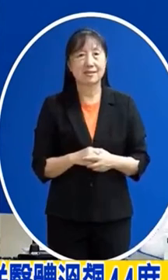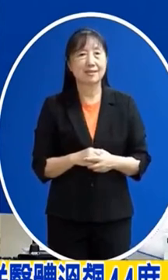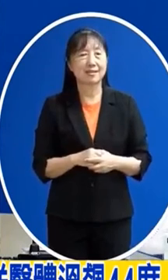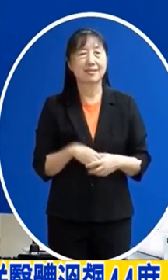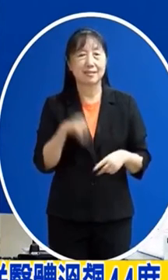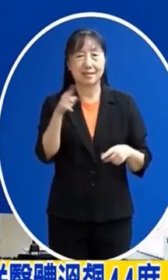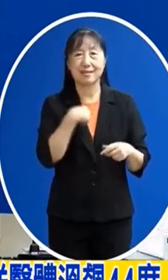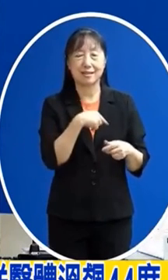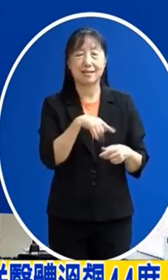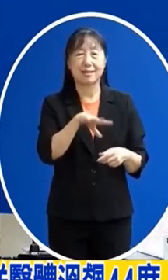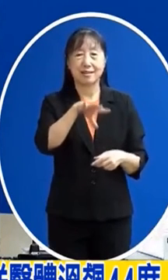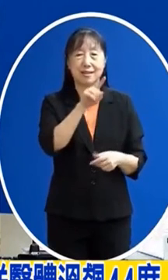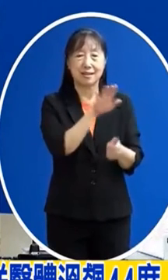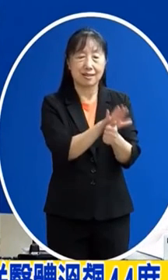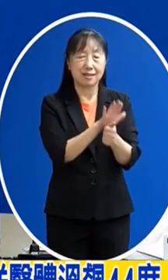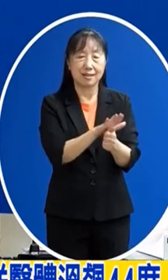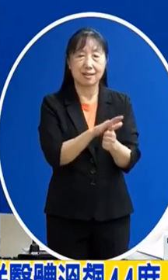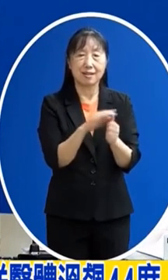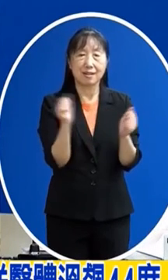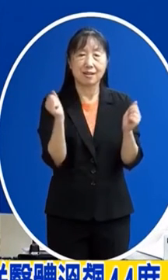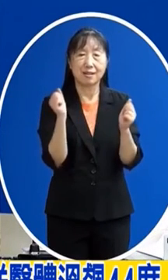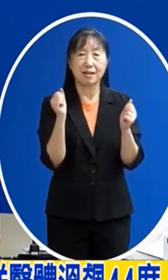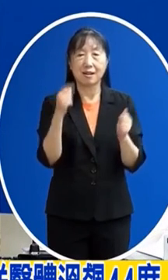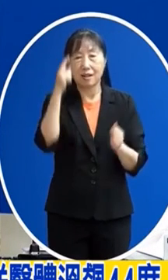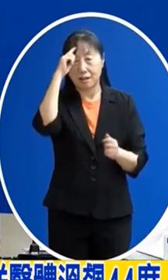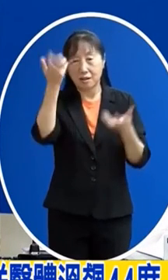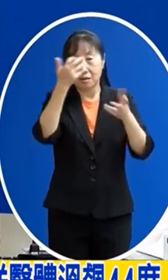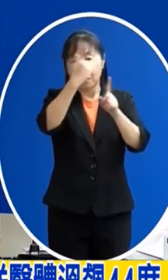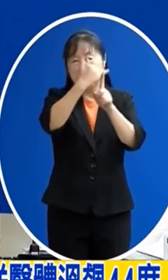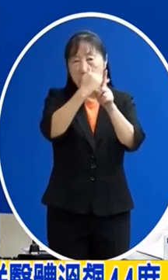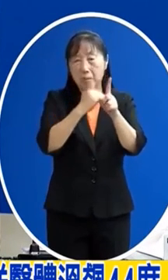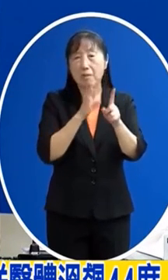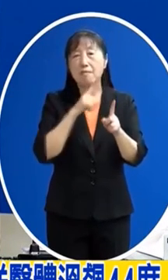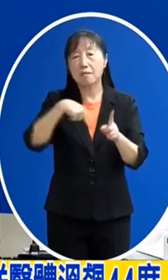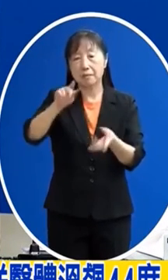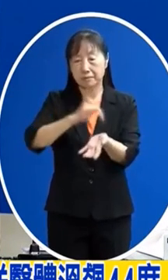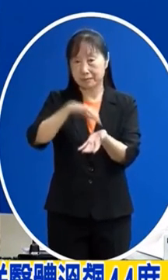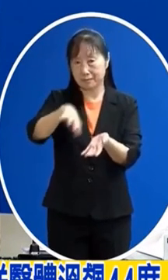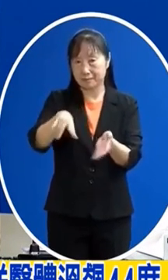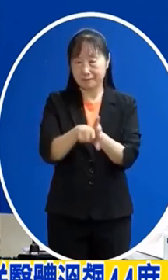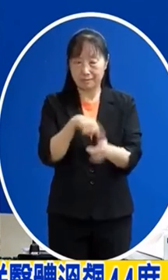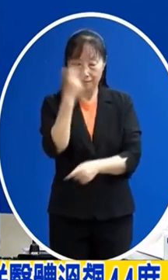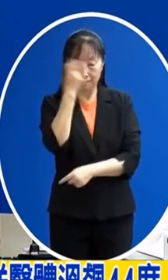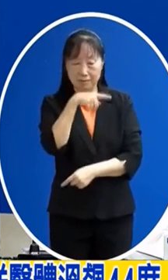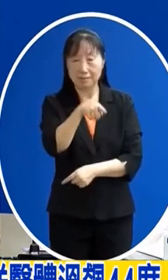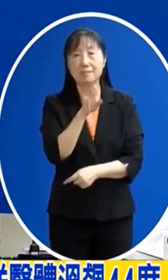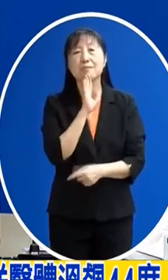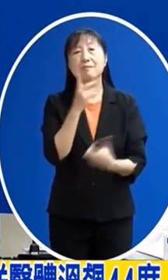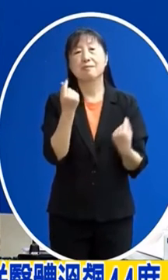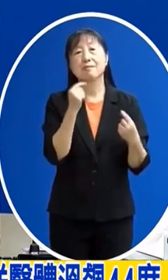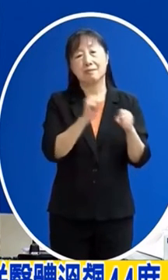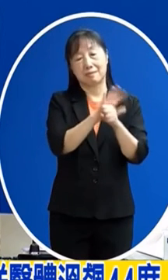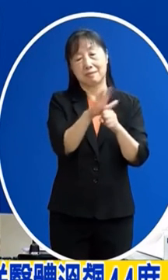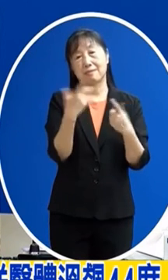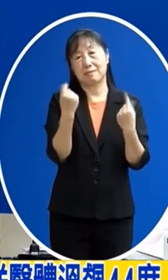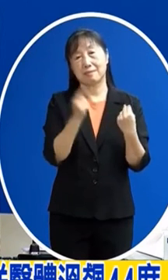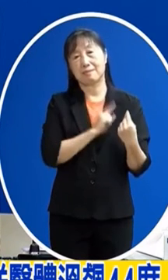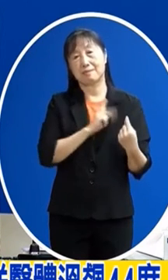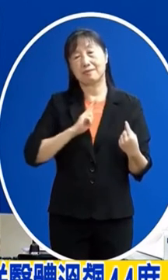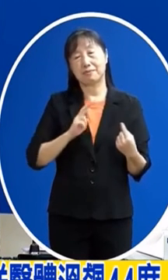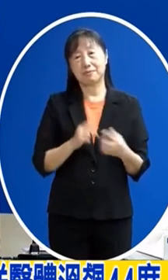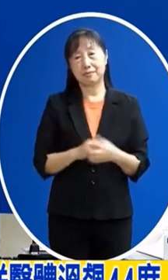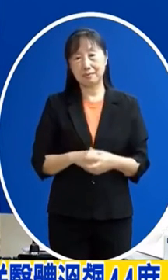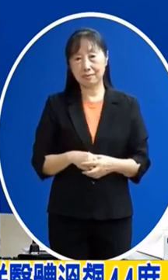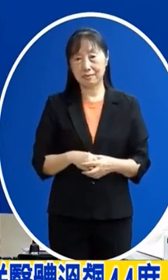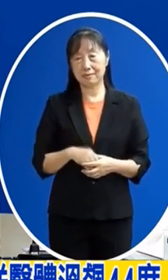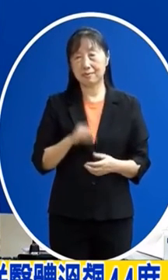有做一些初步的一些降温的措施，不过到医院之后也同时检查发现说他也是 COVID-19 检验新